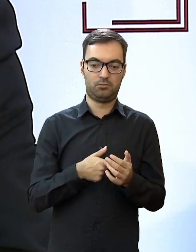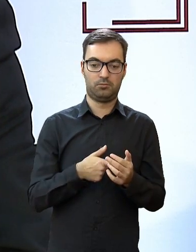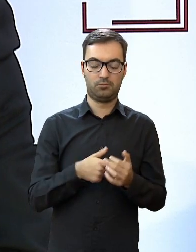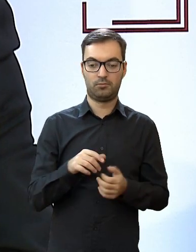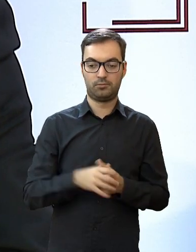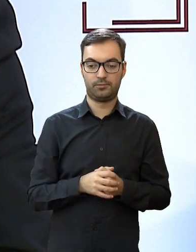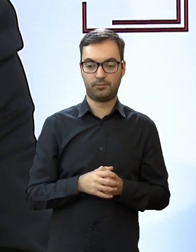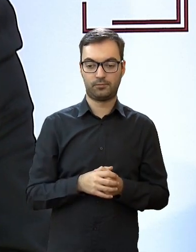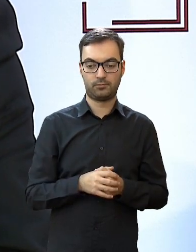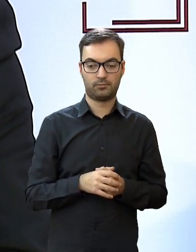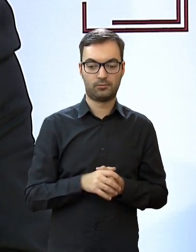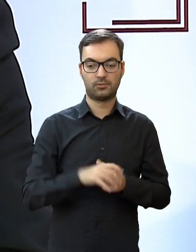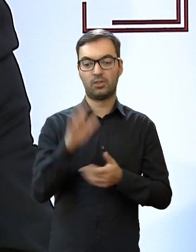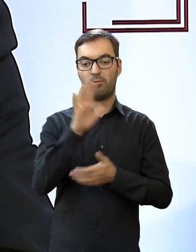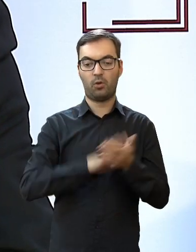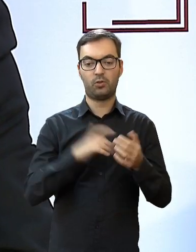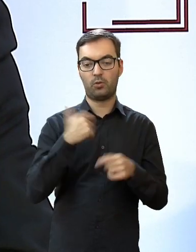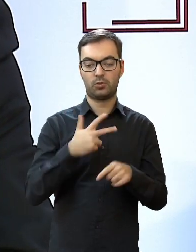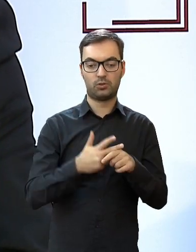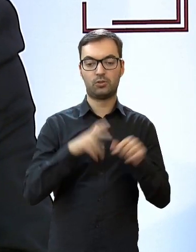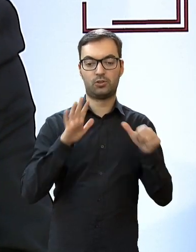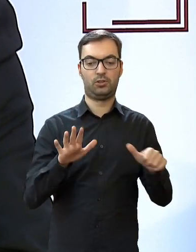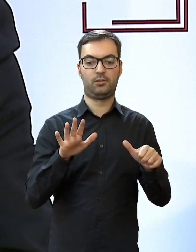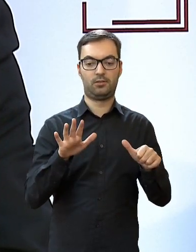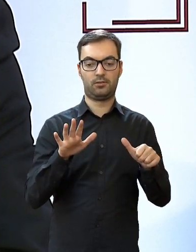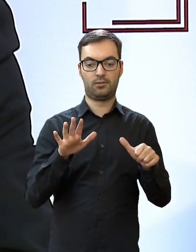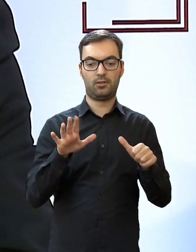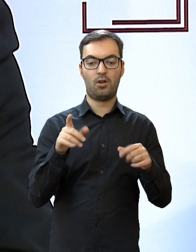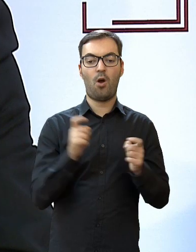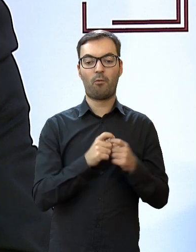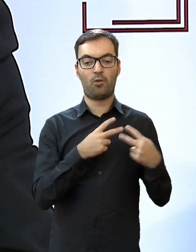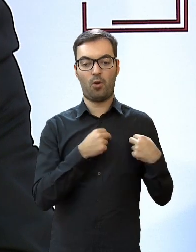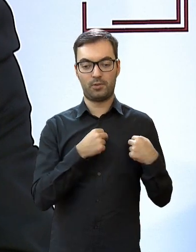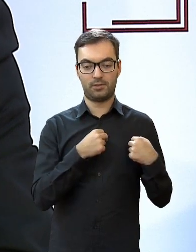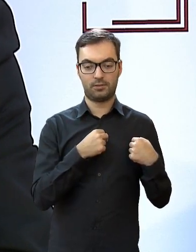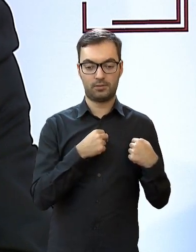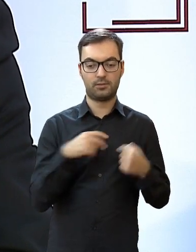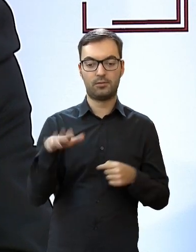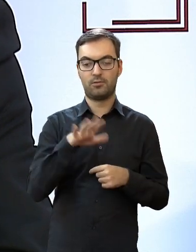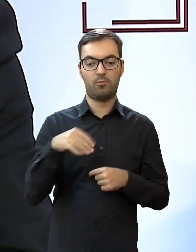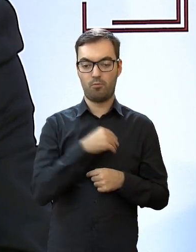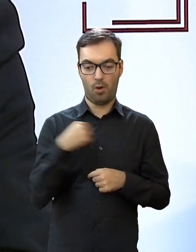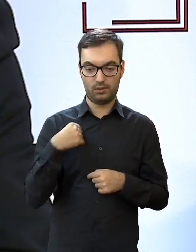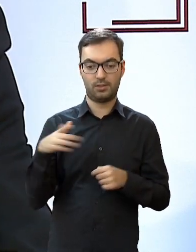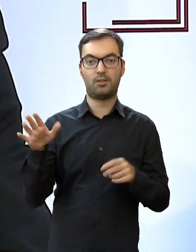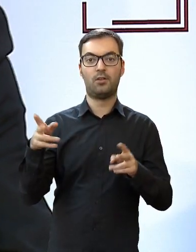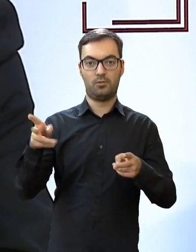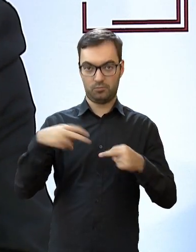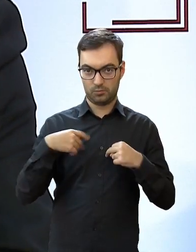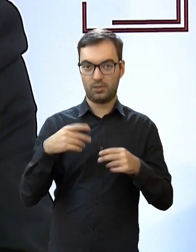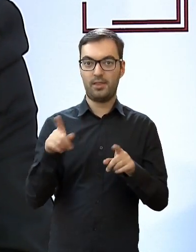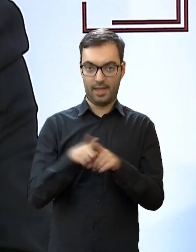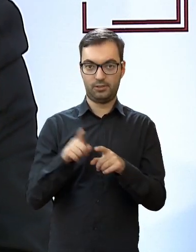protokoły z tych 136 obwodowych komisji wyborczych w Polsce też w